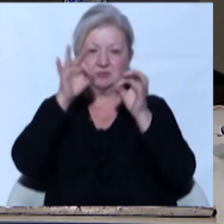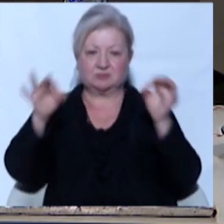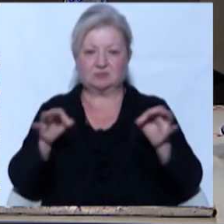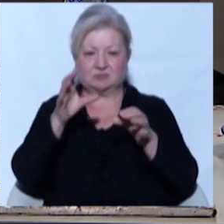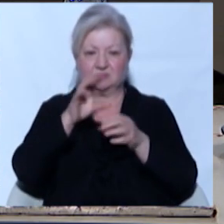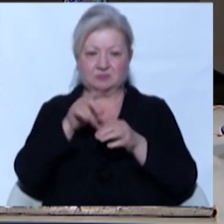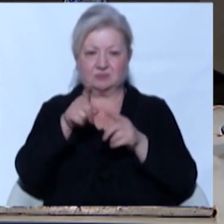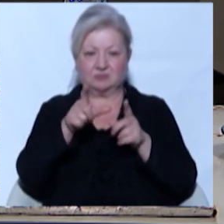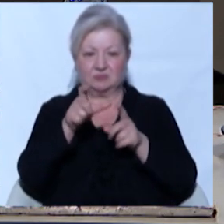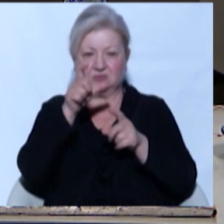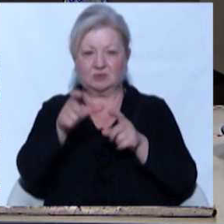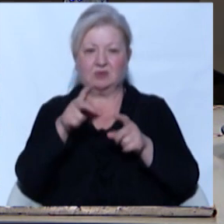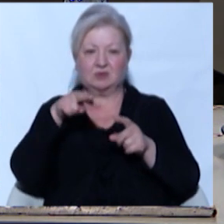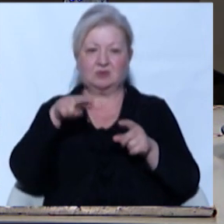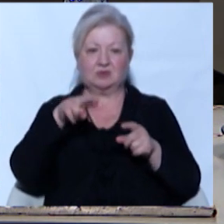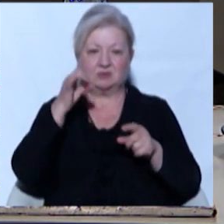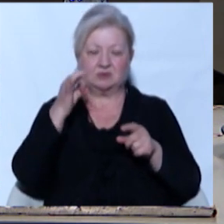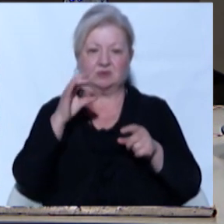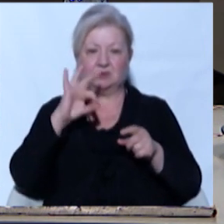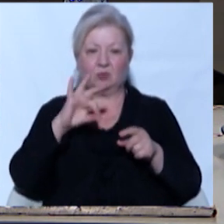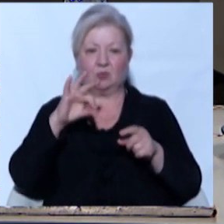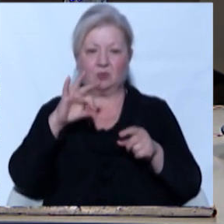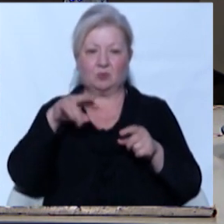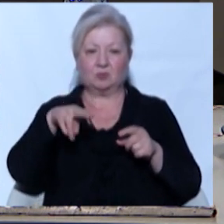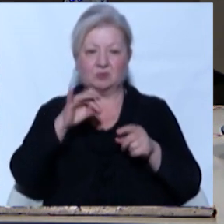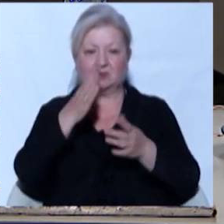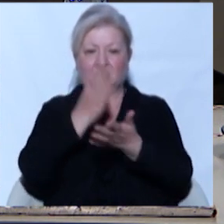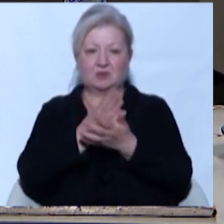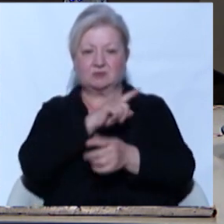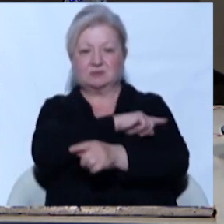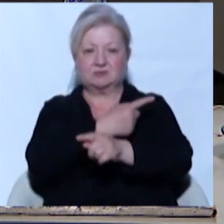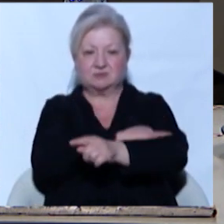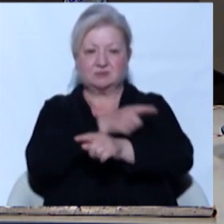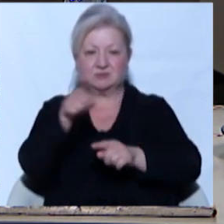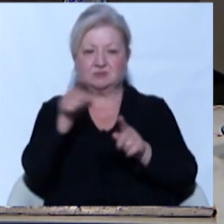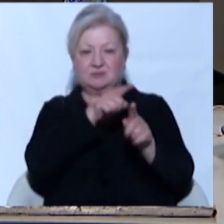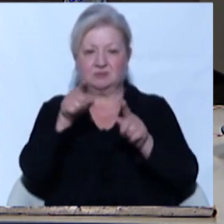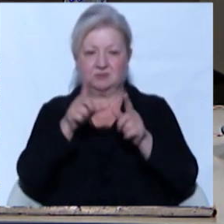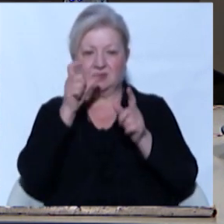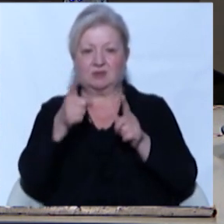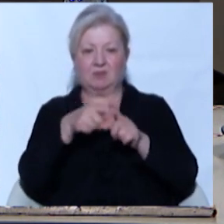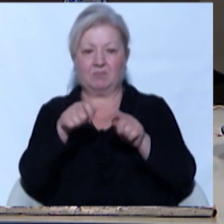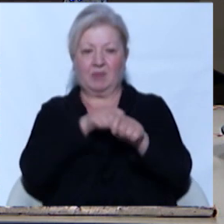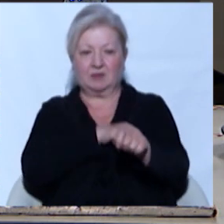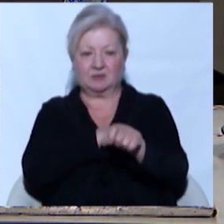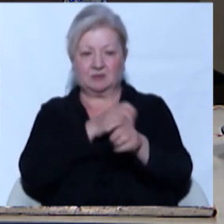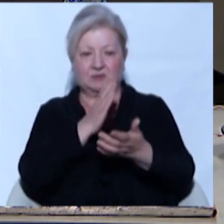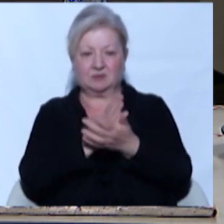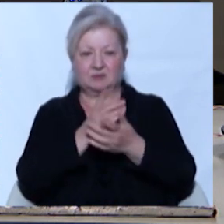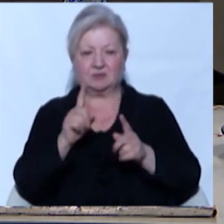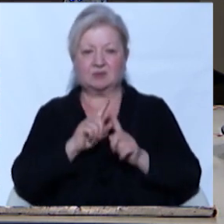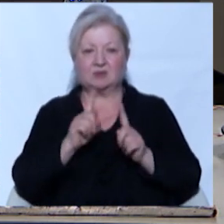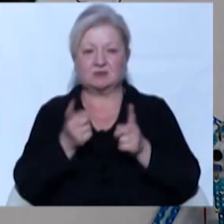დიოპტრებში და ერთი დიოპტრი არის ძალა, რომლის ფოკუსური მანძილი არის 1 მეტრი.